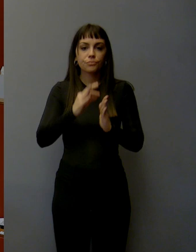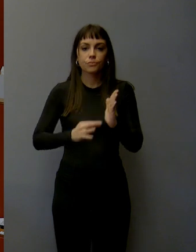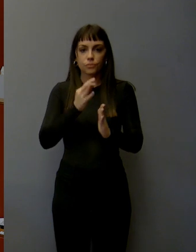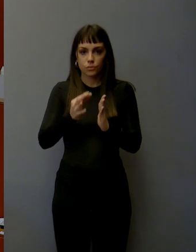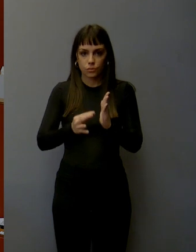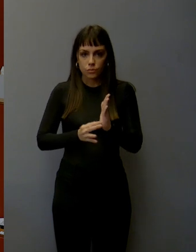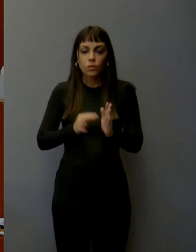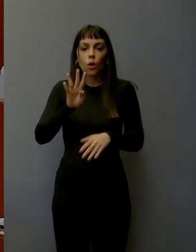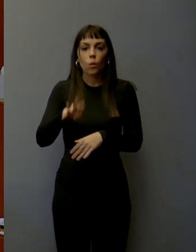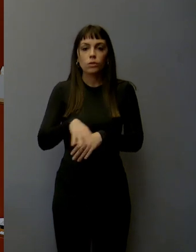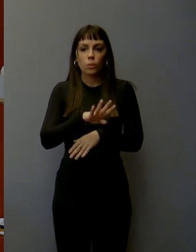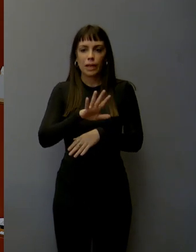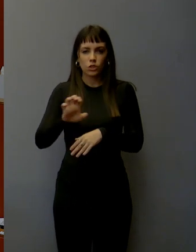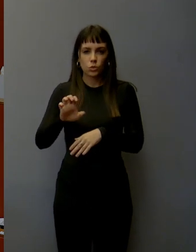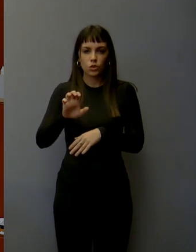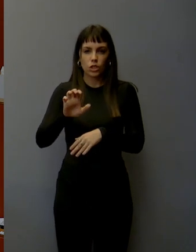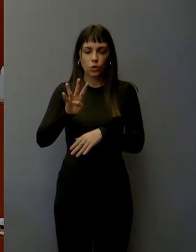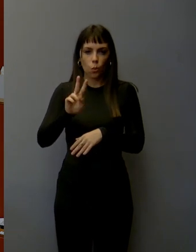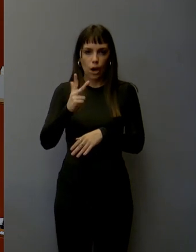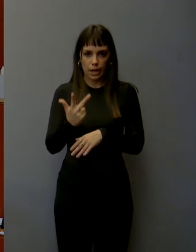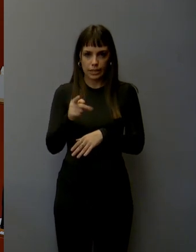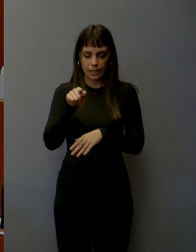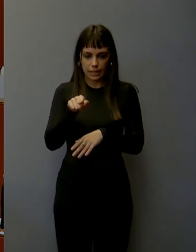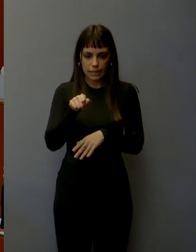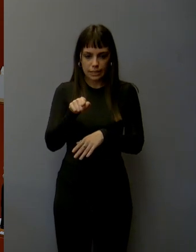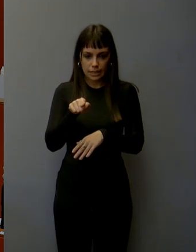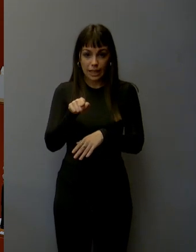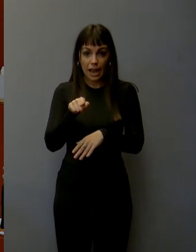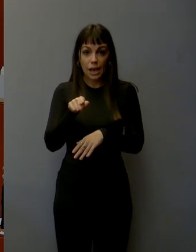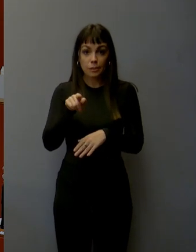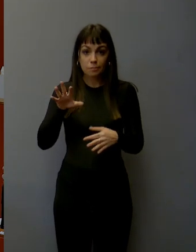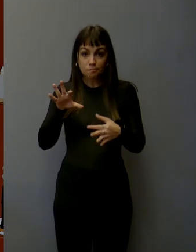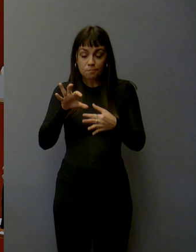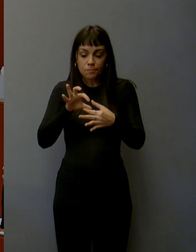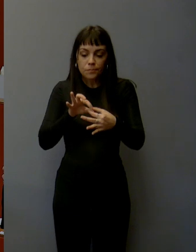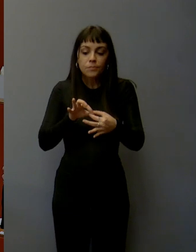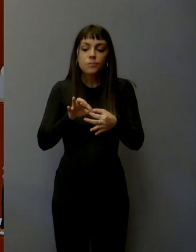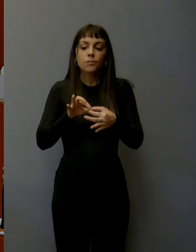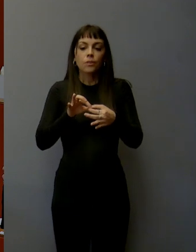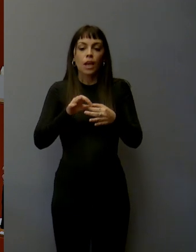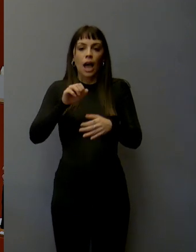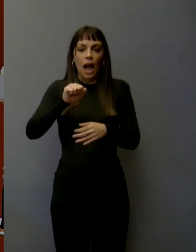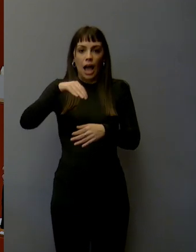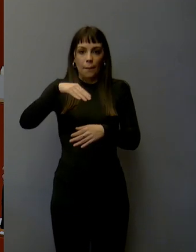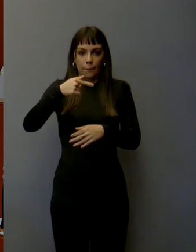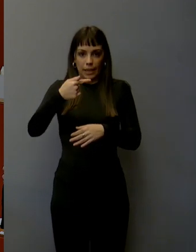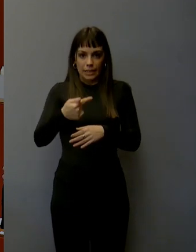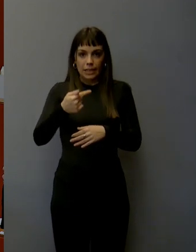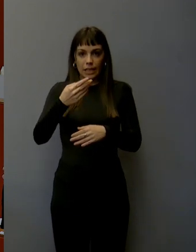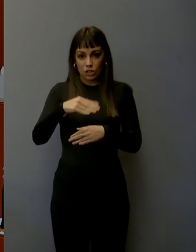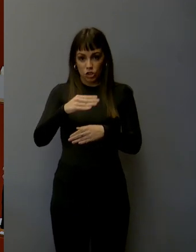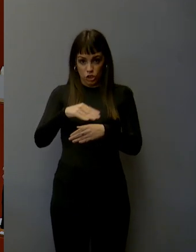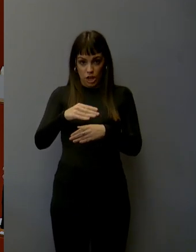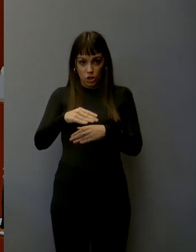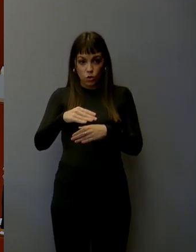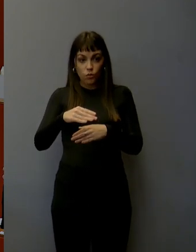giorno 4.543 questo ordine del giorno è l'ampliamento dell'applicazione MT Genova perché noi come Liguria al centro il